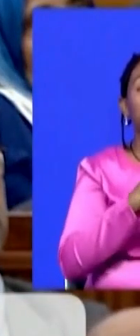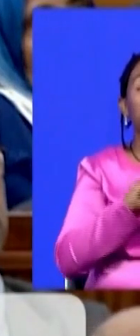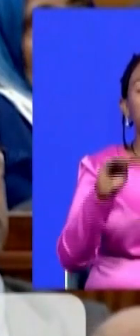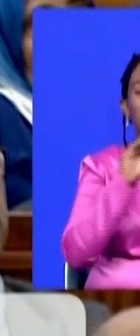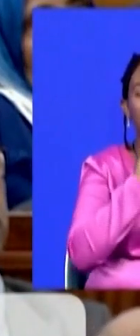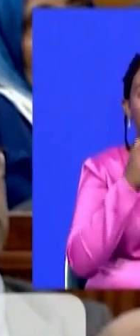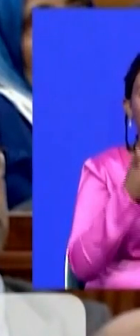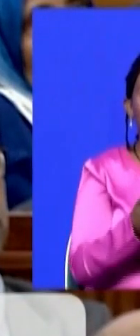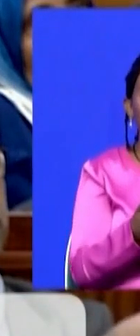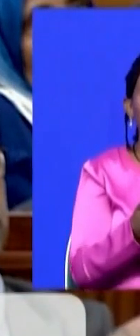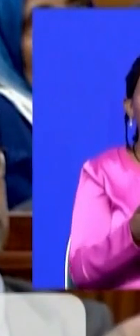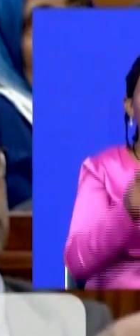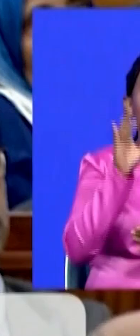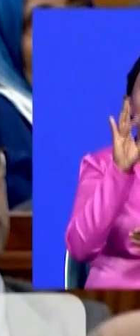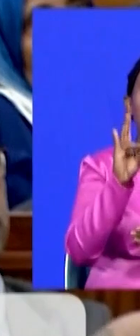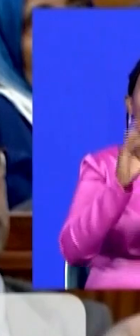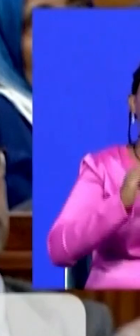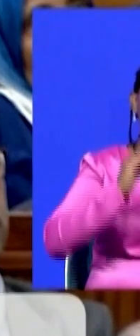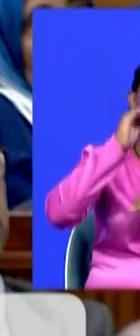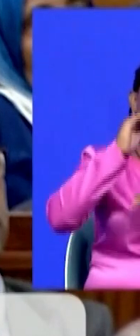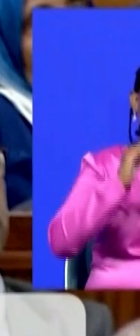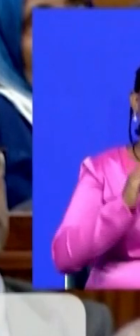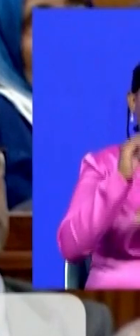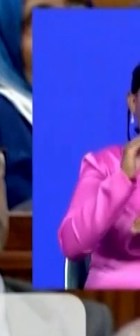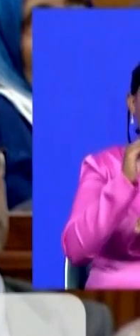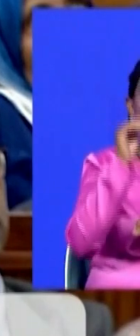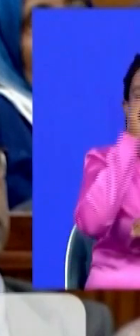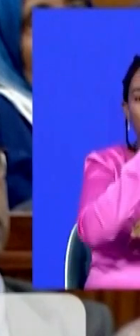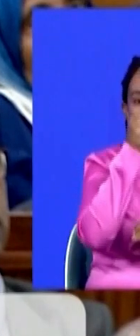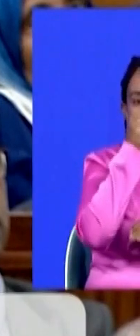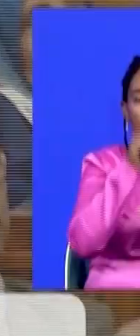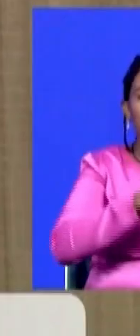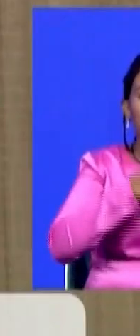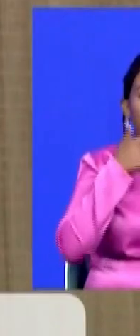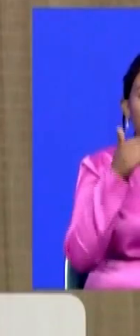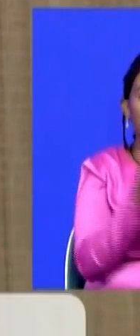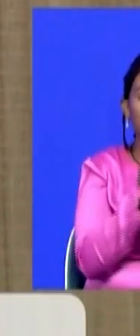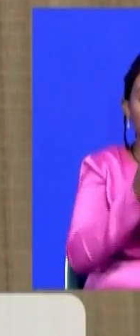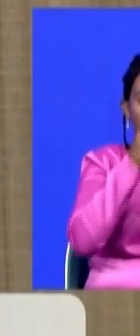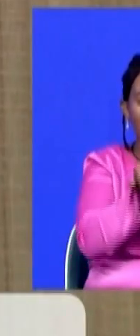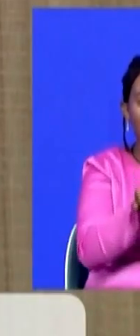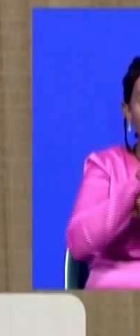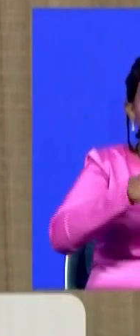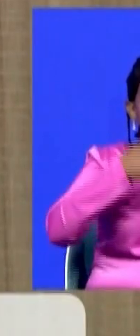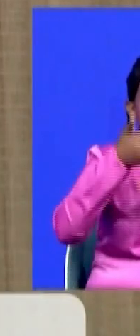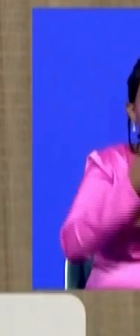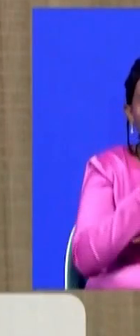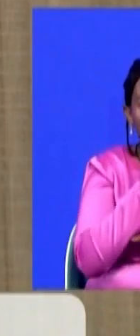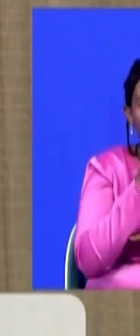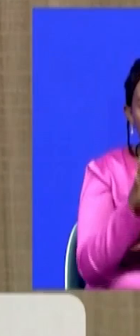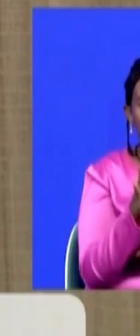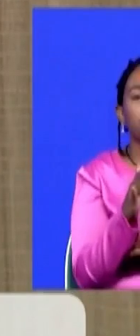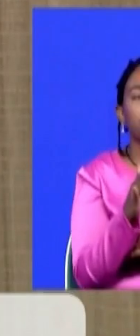ነው። ከሰባት እጥፍ በላይ የኢትዮጵያ የማር ምርት አድጓል። ዳብል አይደለም፣ ሰቨን ፎልሳ።